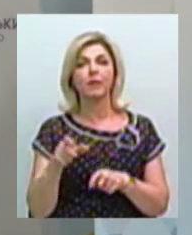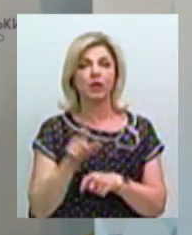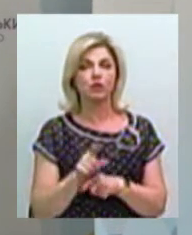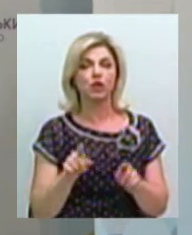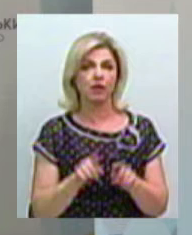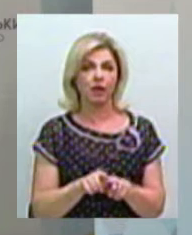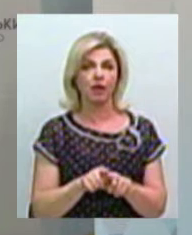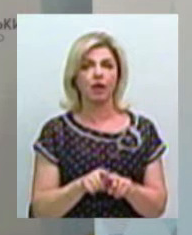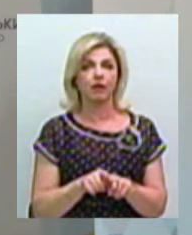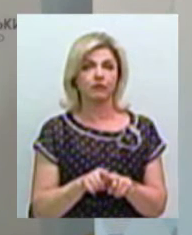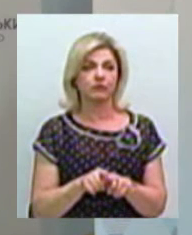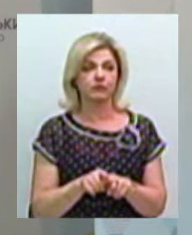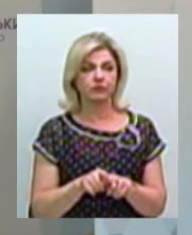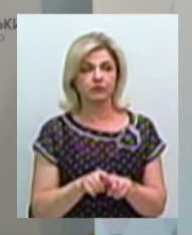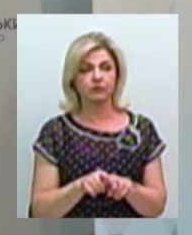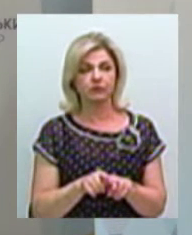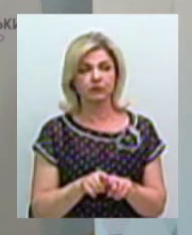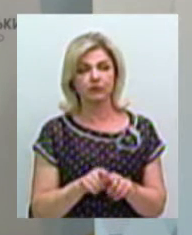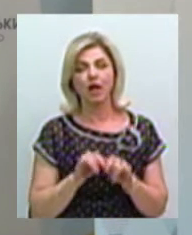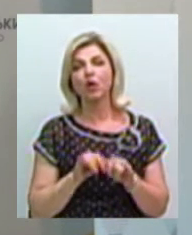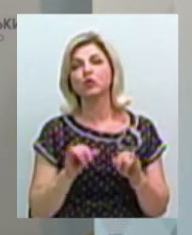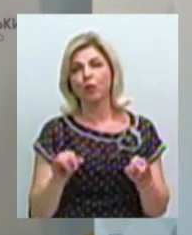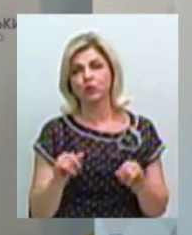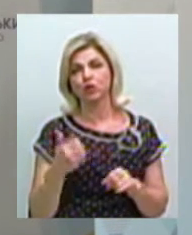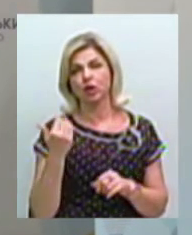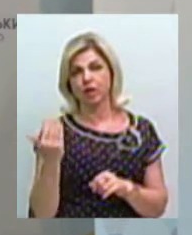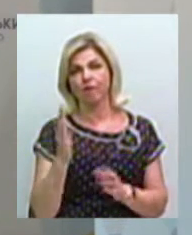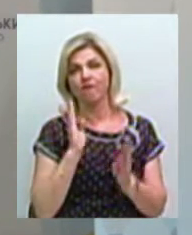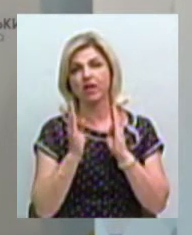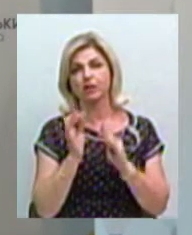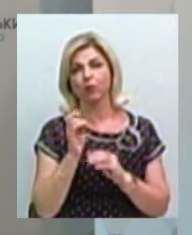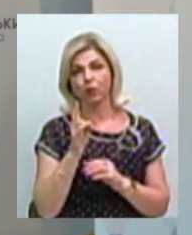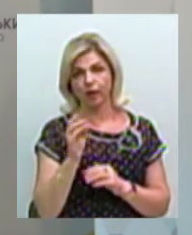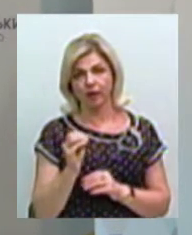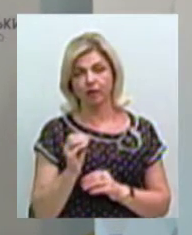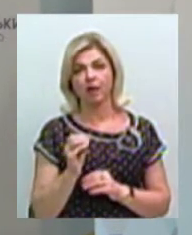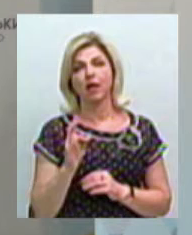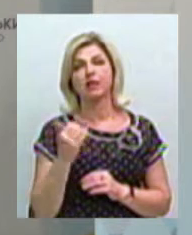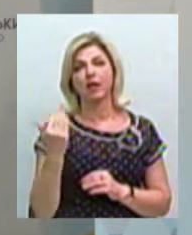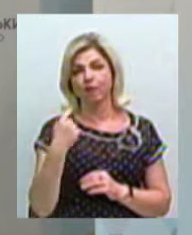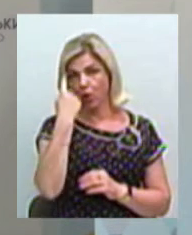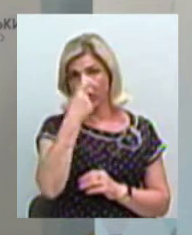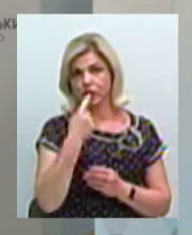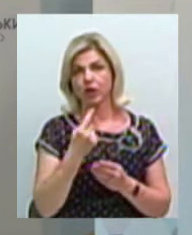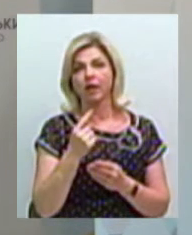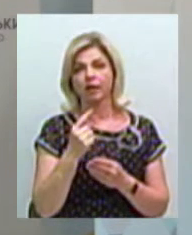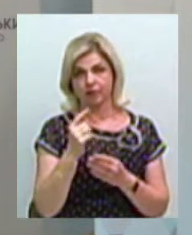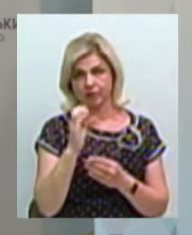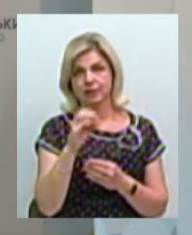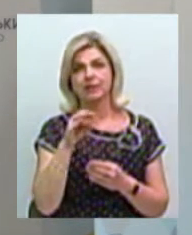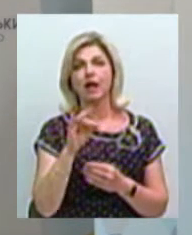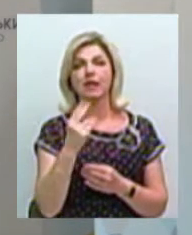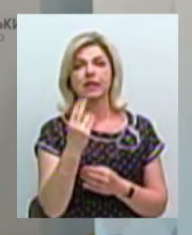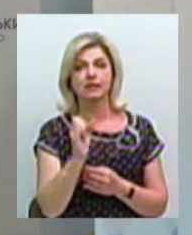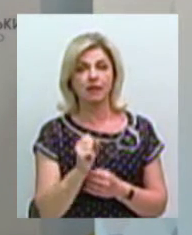таке суб'єктивне розповсюдження його в Фейсбуці, на його власній сторінці, де це